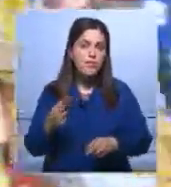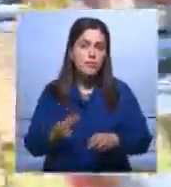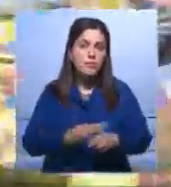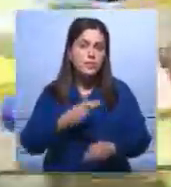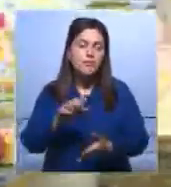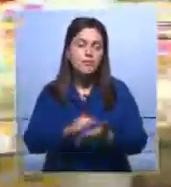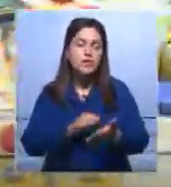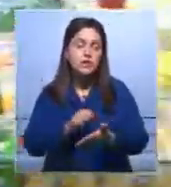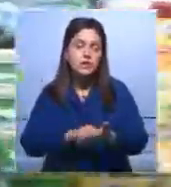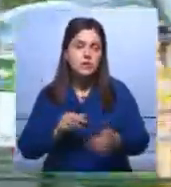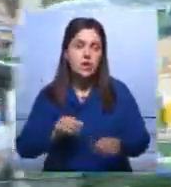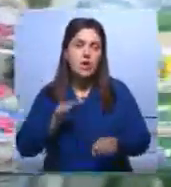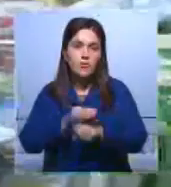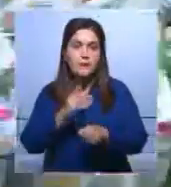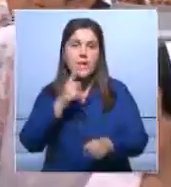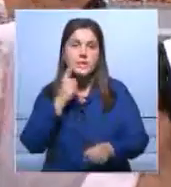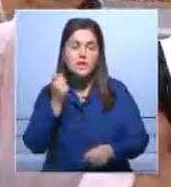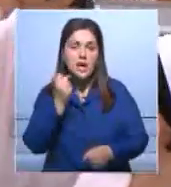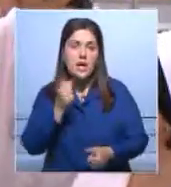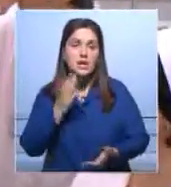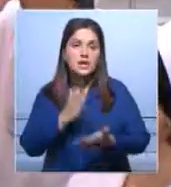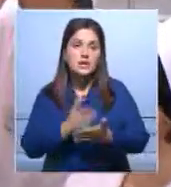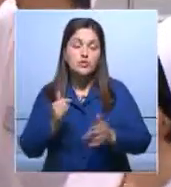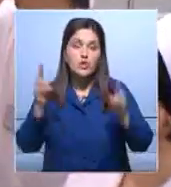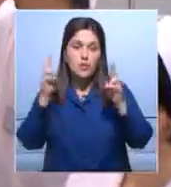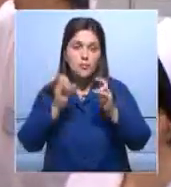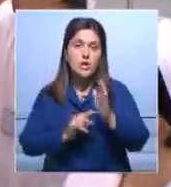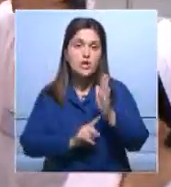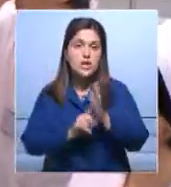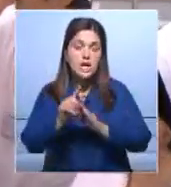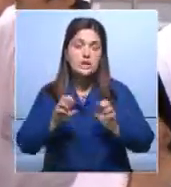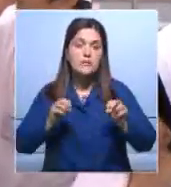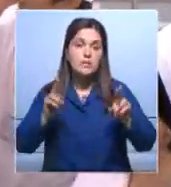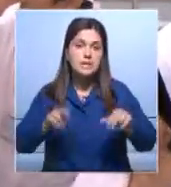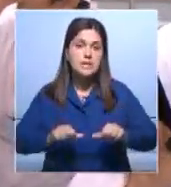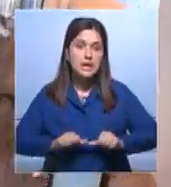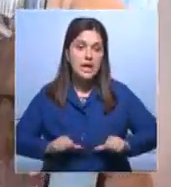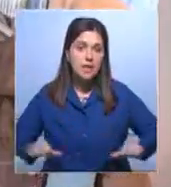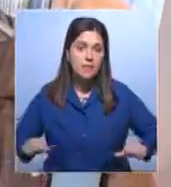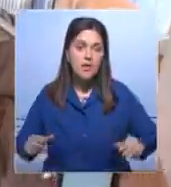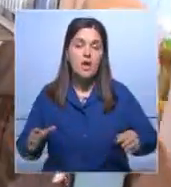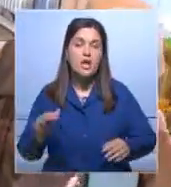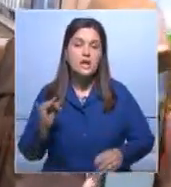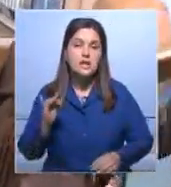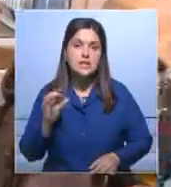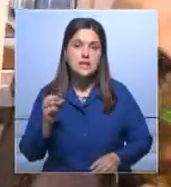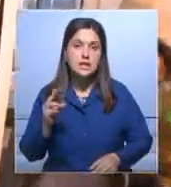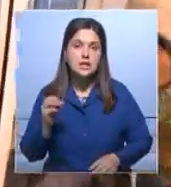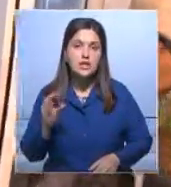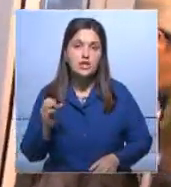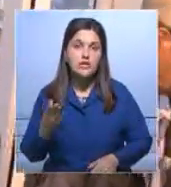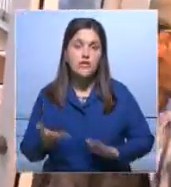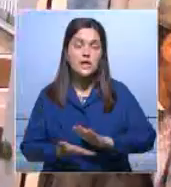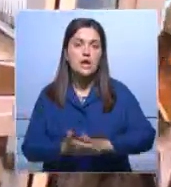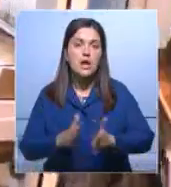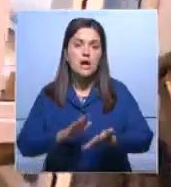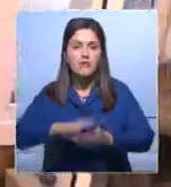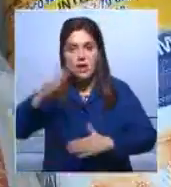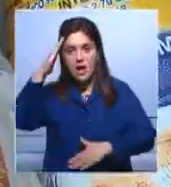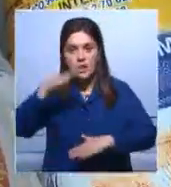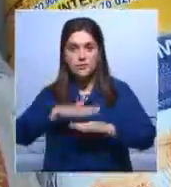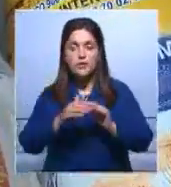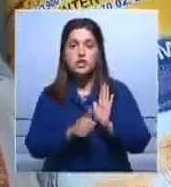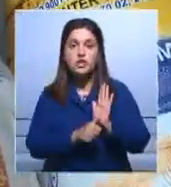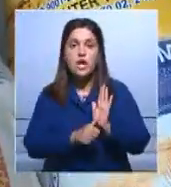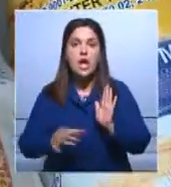необоснованно завышенных ценах. К тому же проверки уже начало и антимонопольное ведомство. Вместе с тем Асет Исекешев договорился с акимами